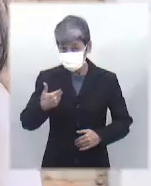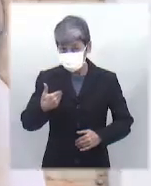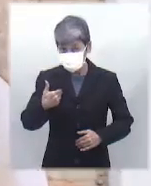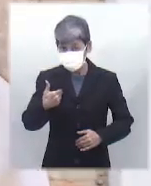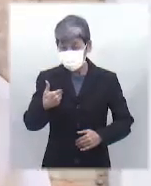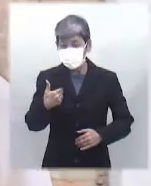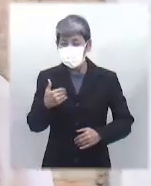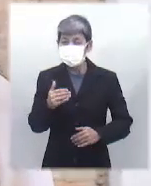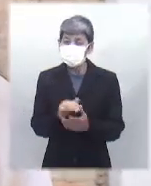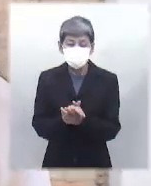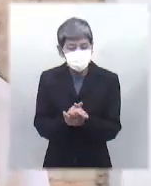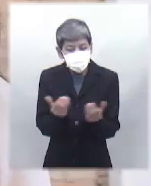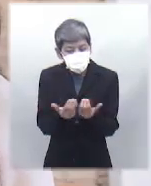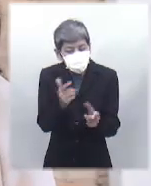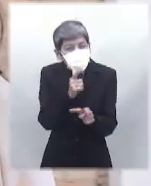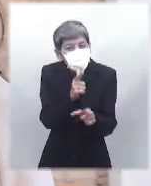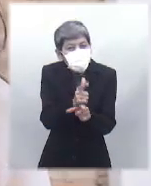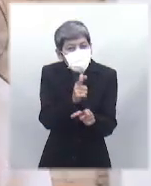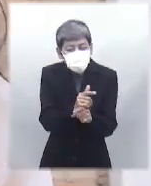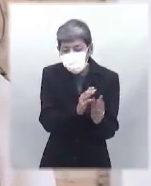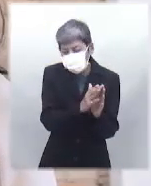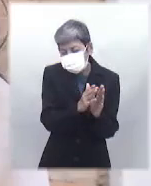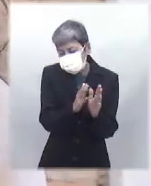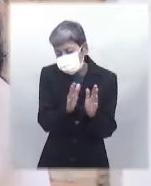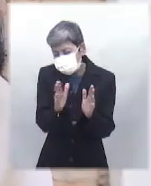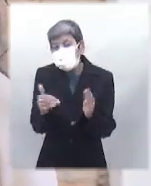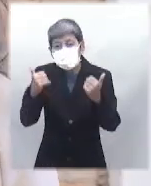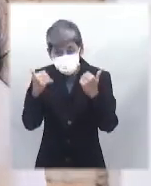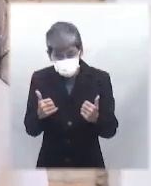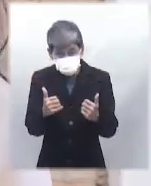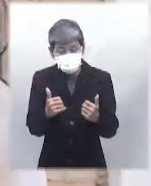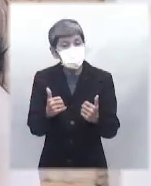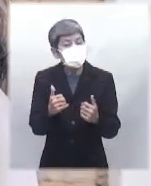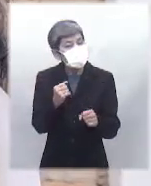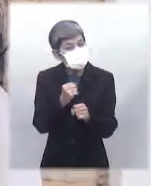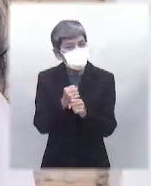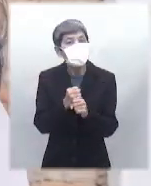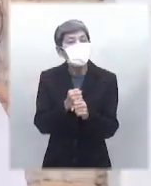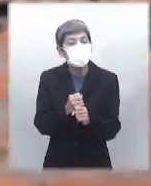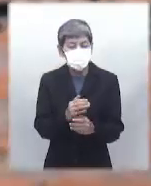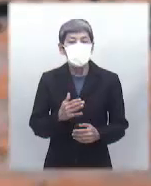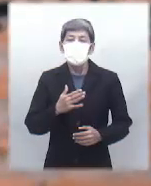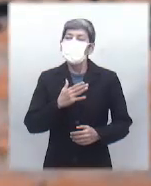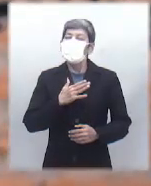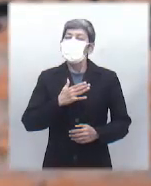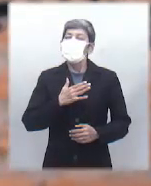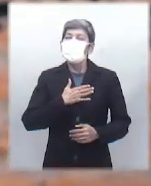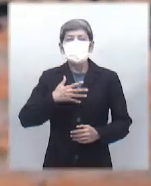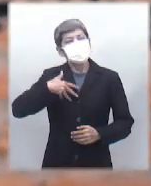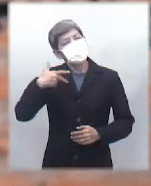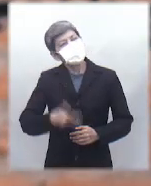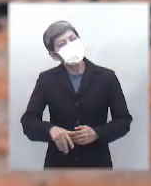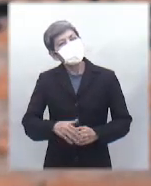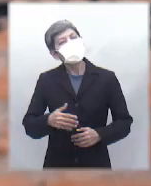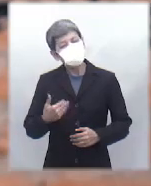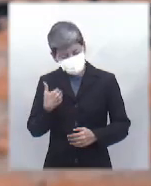ตลอดตั้งแต่ดูแลลูกมาวันแรกจนวันนี้แล้ววันนี้ก็ทำในเชิงของนโยบายด้วยก็ถามว่าท้อ